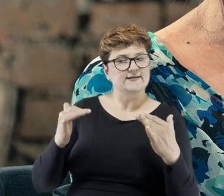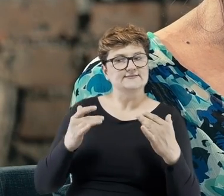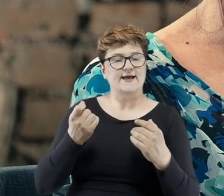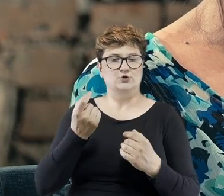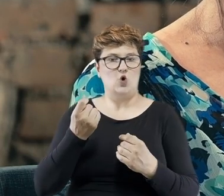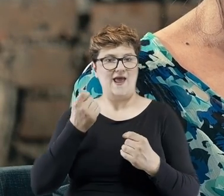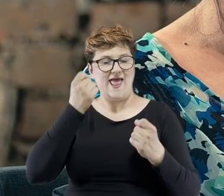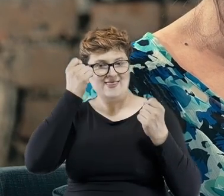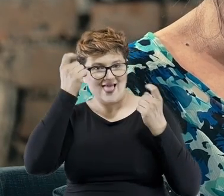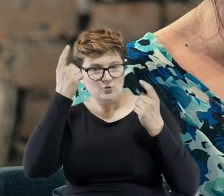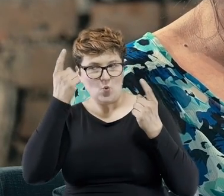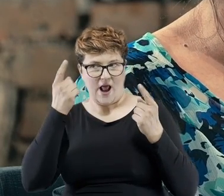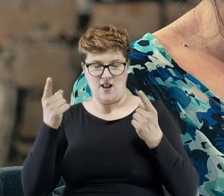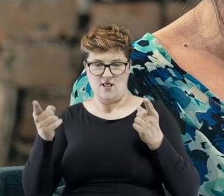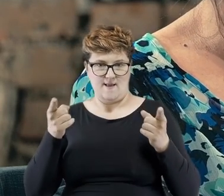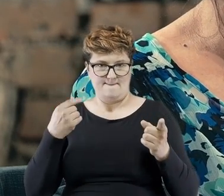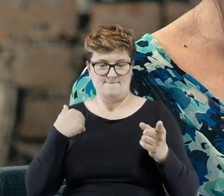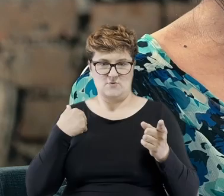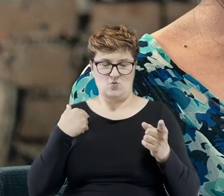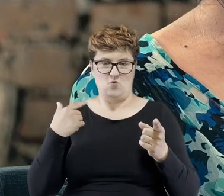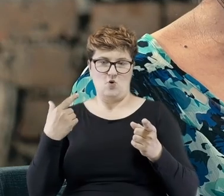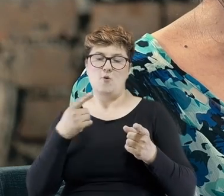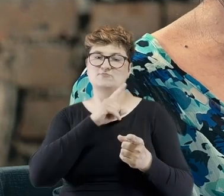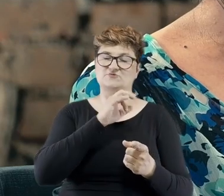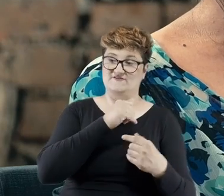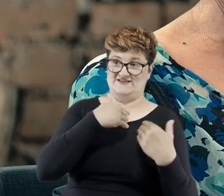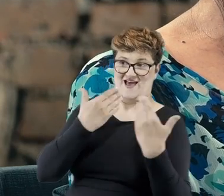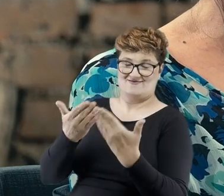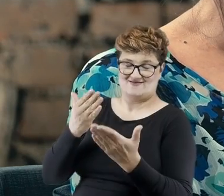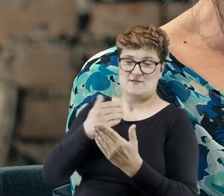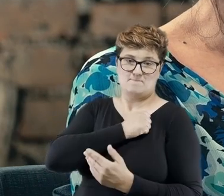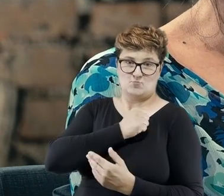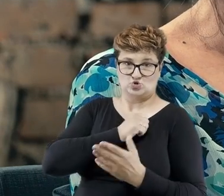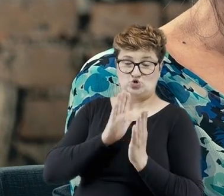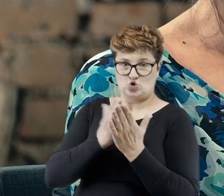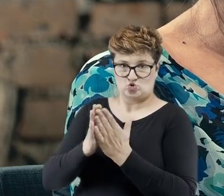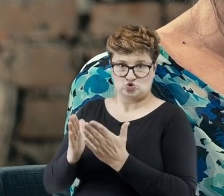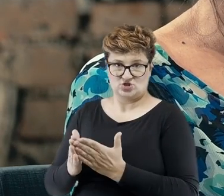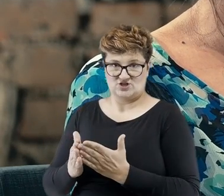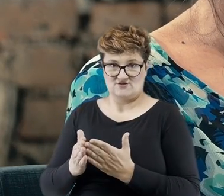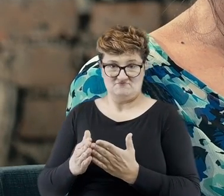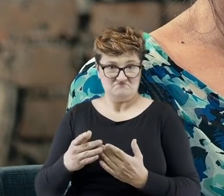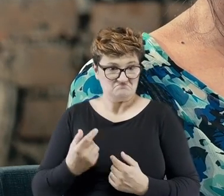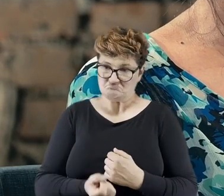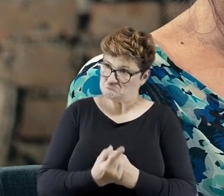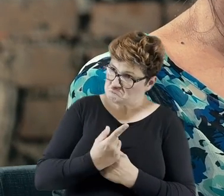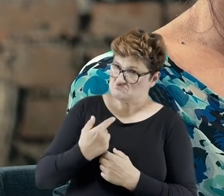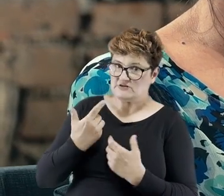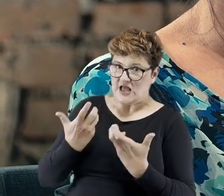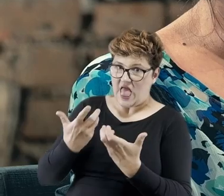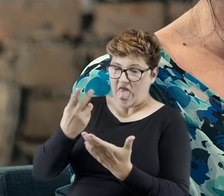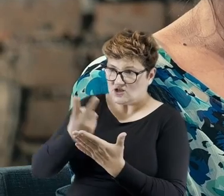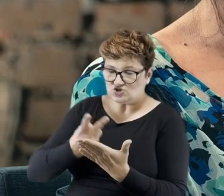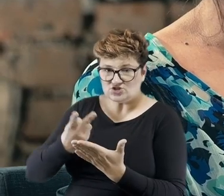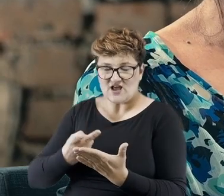no, też intelektualny, bo Przybyszewska zaczyna jej pożyczać książki. I to książki, których by się nie spodziewała, że Stefania Augustyńska